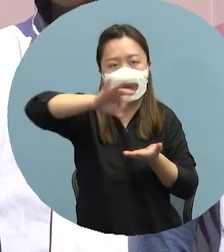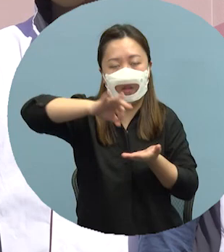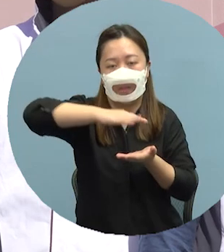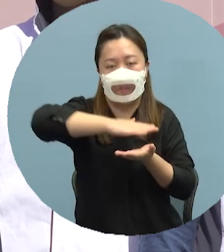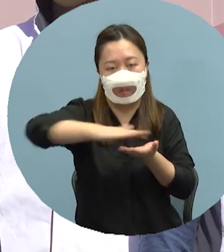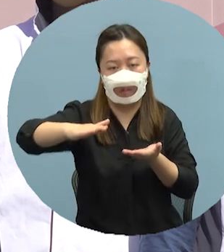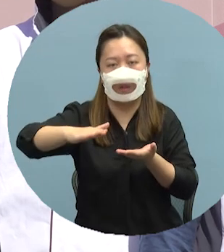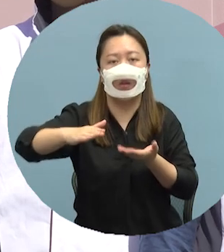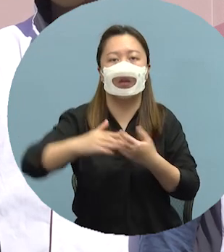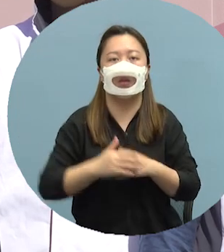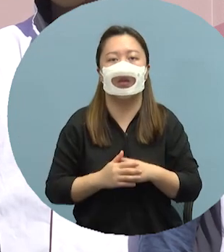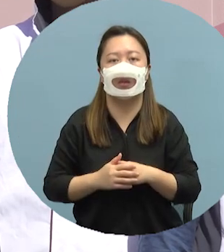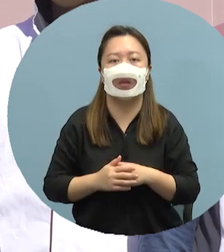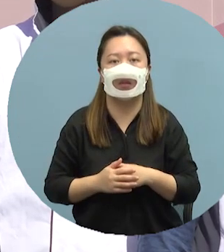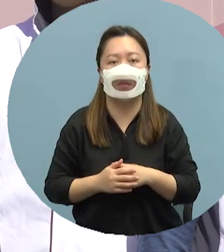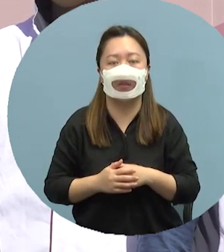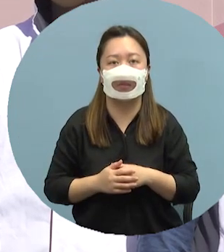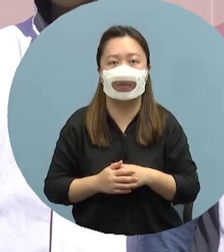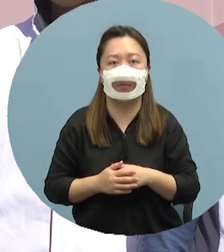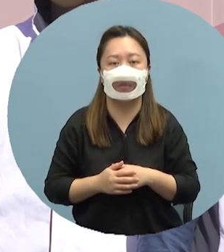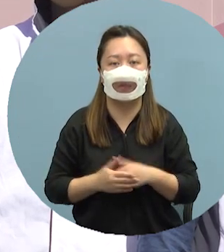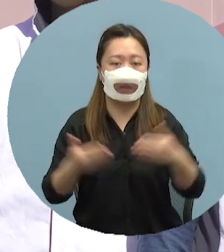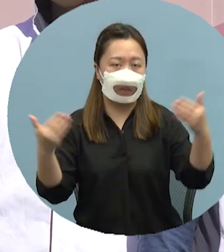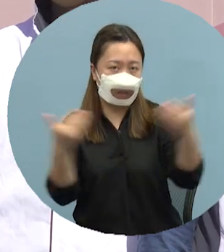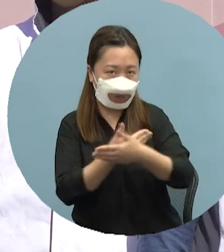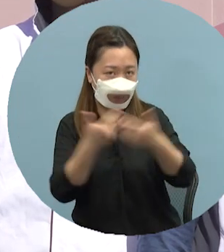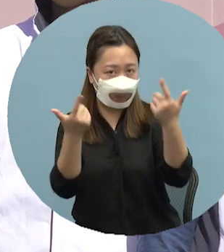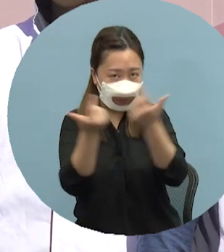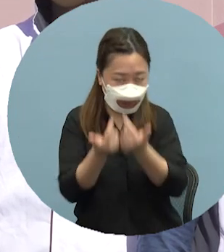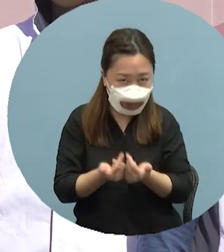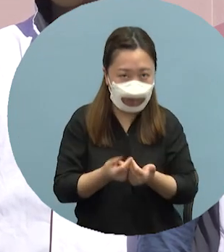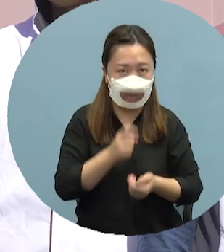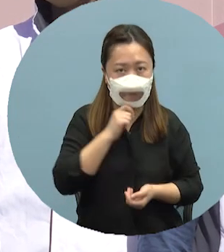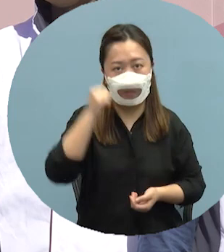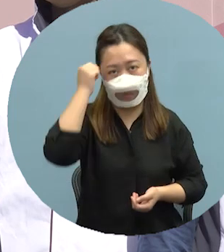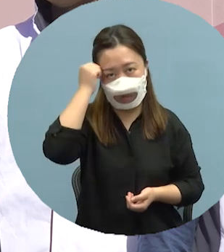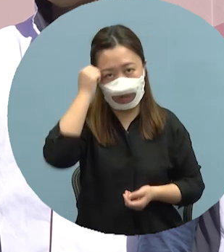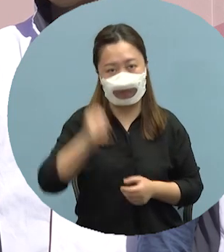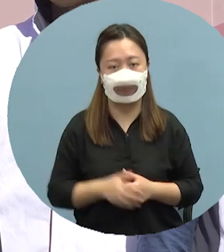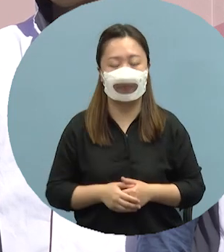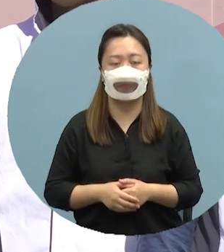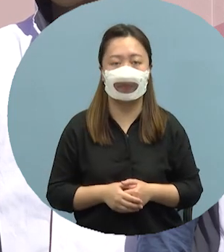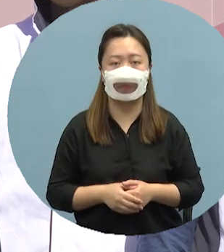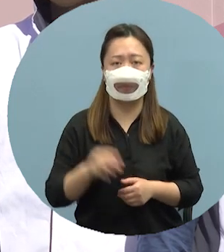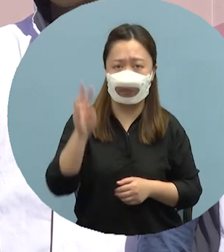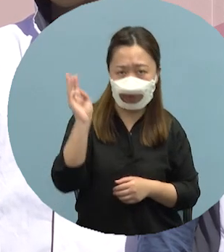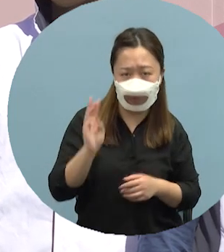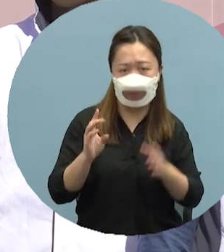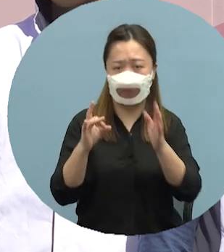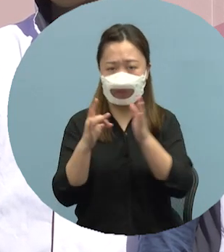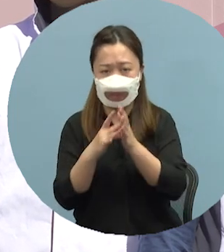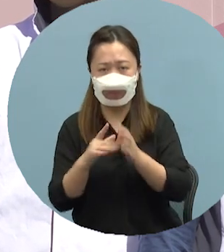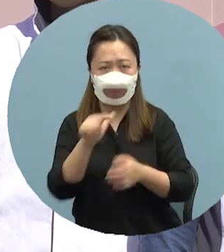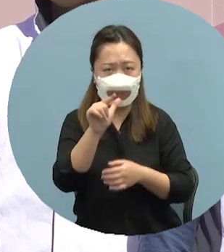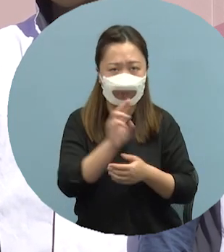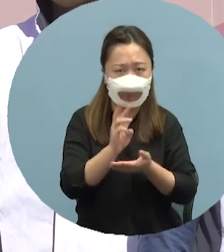嘅平面，佢嘅交通配套亦都系有限，喺水电以及污水嘅接驳都